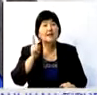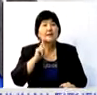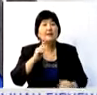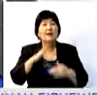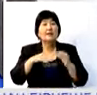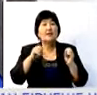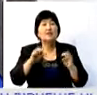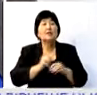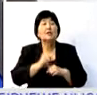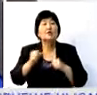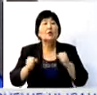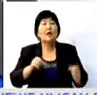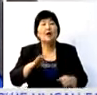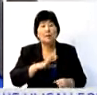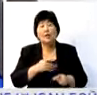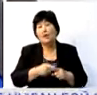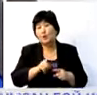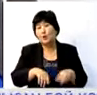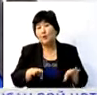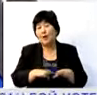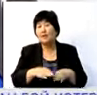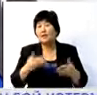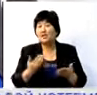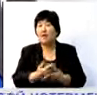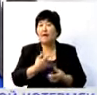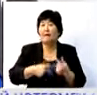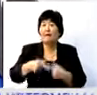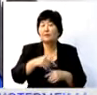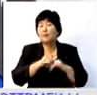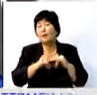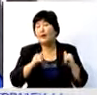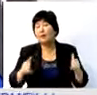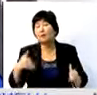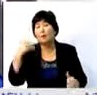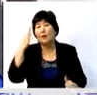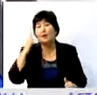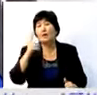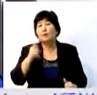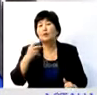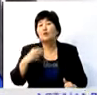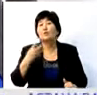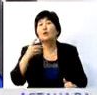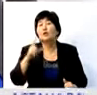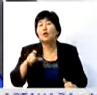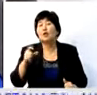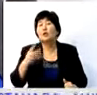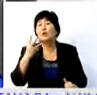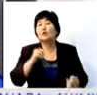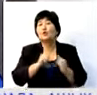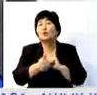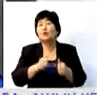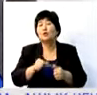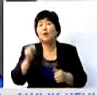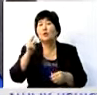жолданған болатын. Сонымен қатар шағын кәсіпкерлікті дамыту мақсатында 123 адам үш кезең бойынша оқытып